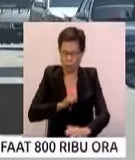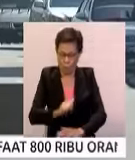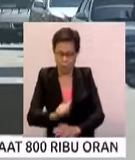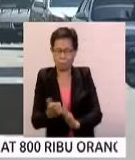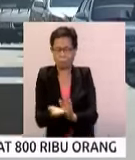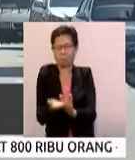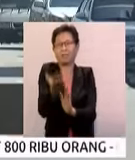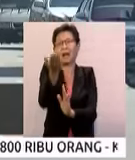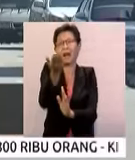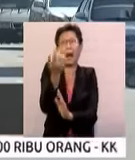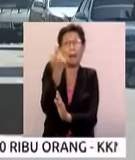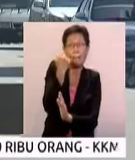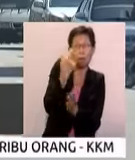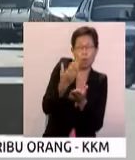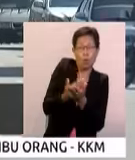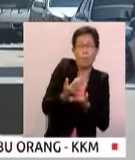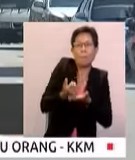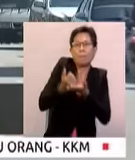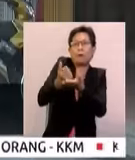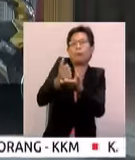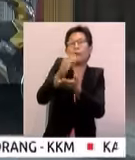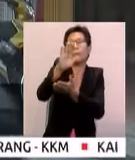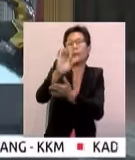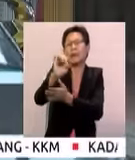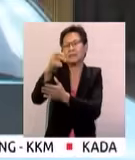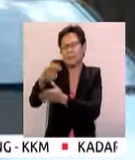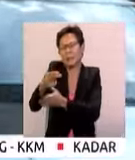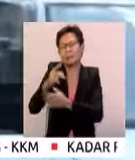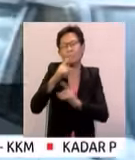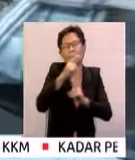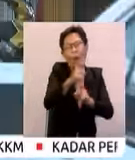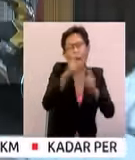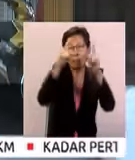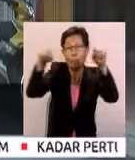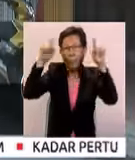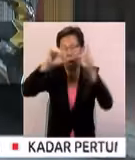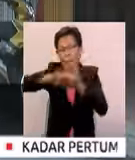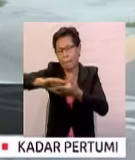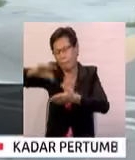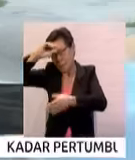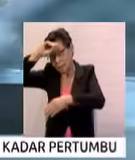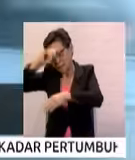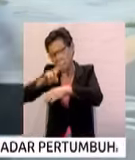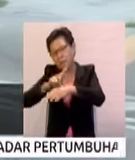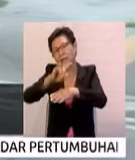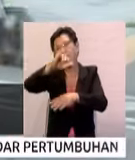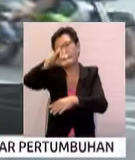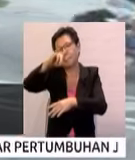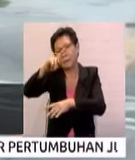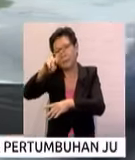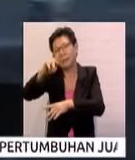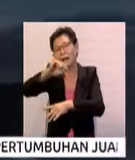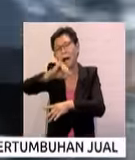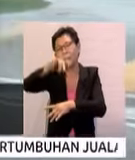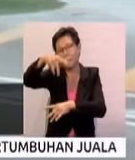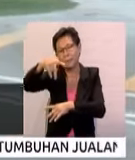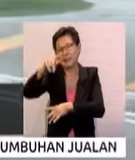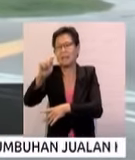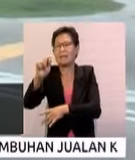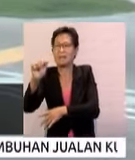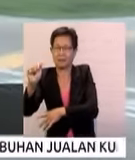dinaikkan dan terbaru bantuan sara hidup diberi kepada mahasiswa yang menuntut di institusi pengajian tinggi awam.